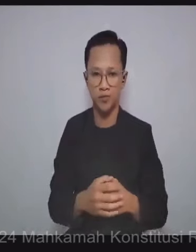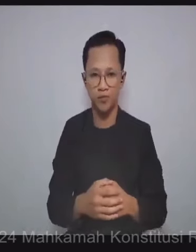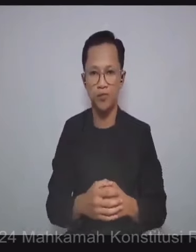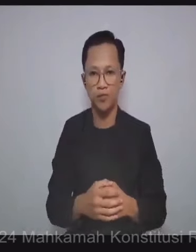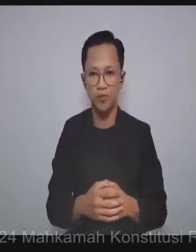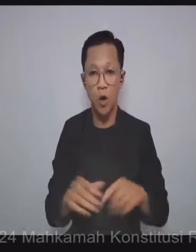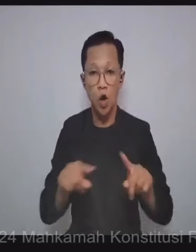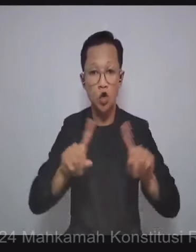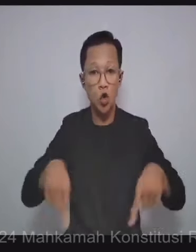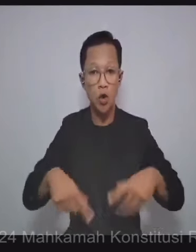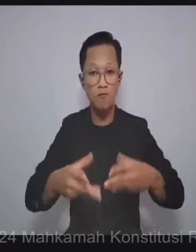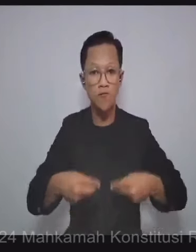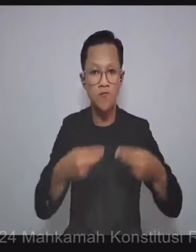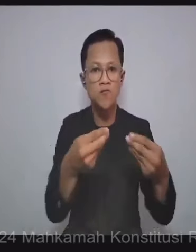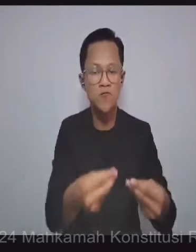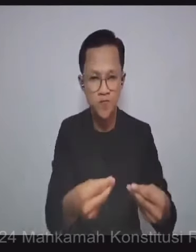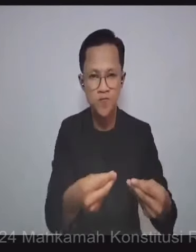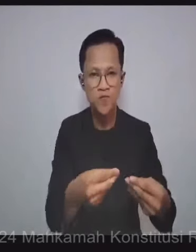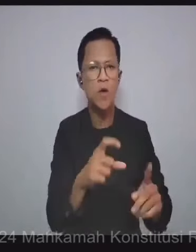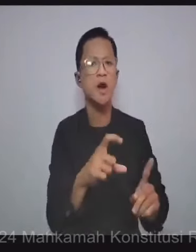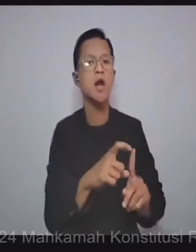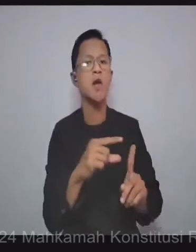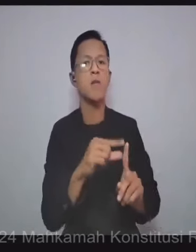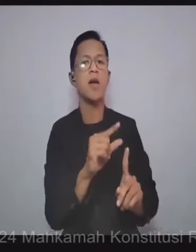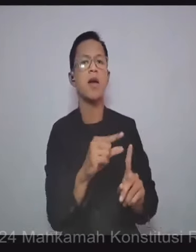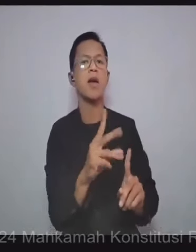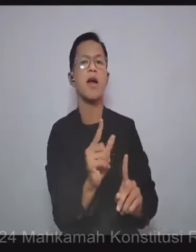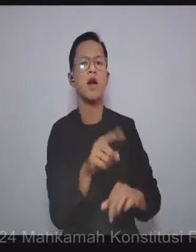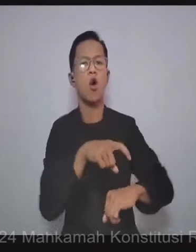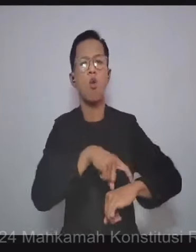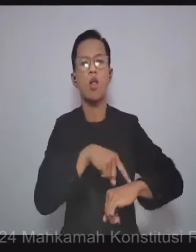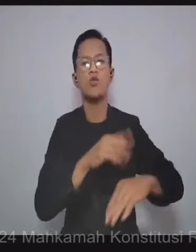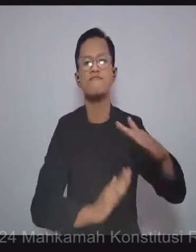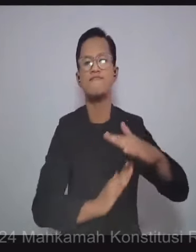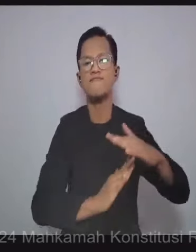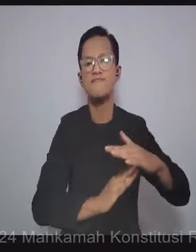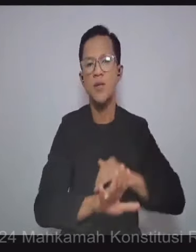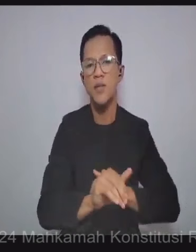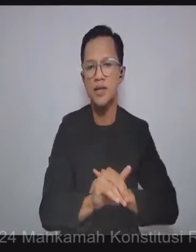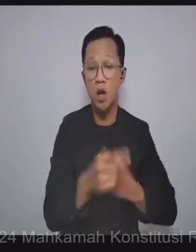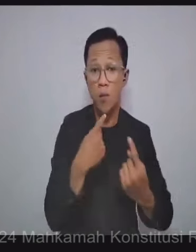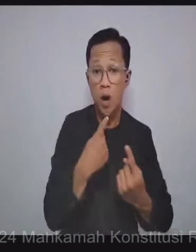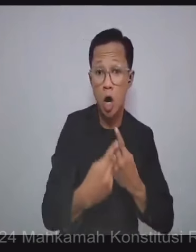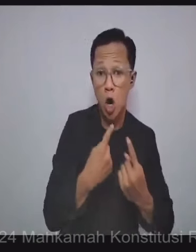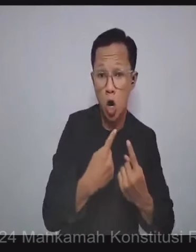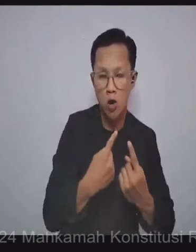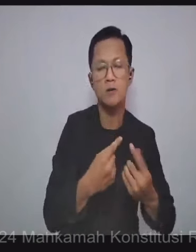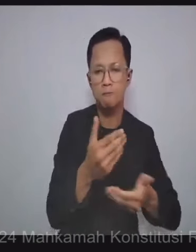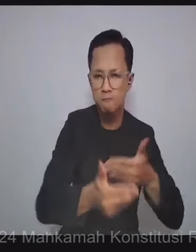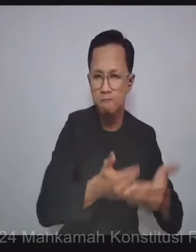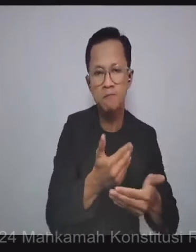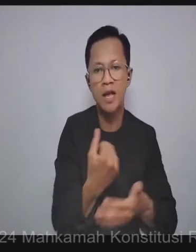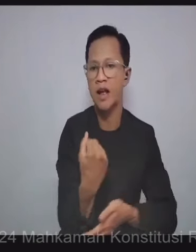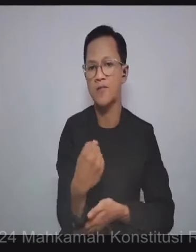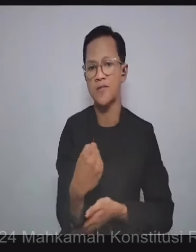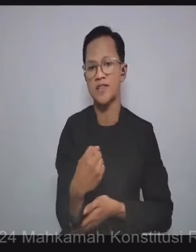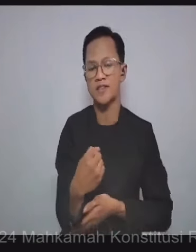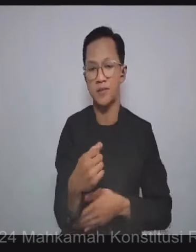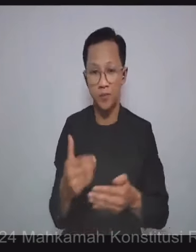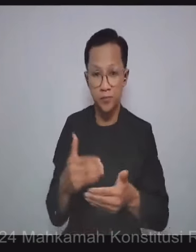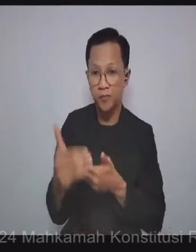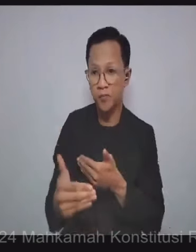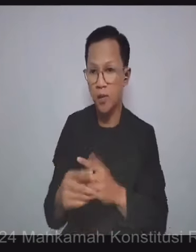tersebut diberikan di saat DPR sedang menjalani reses sehingga rapat konsultasi tersebut tidak dapat diagendakan bahwa selanjutnya pada